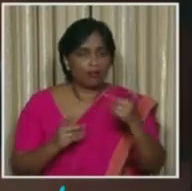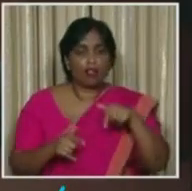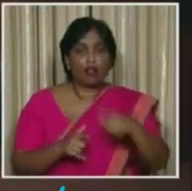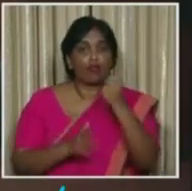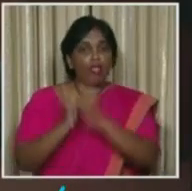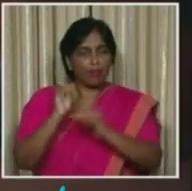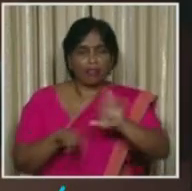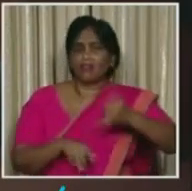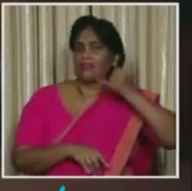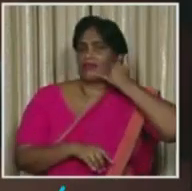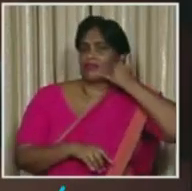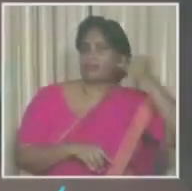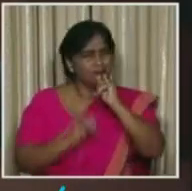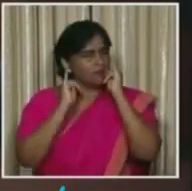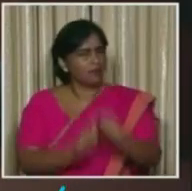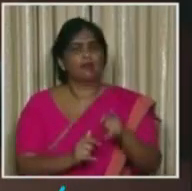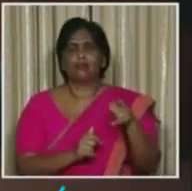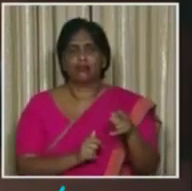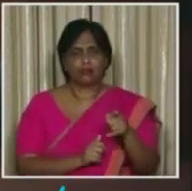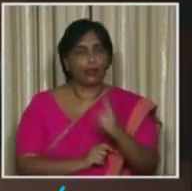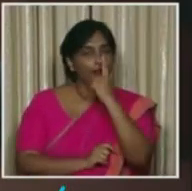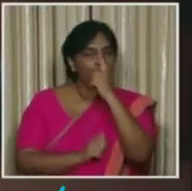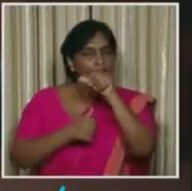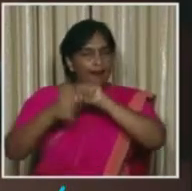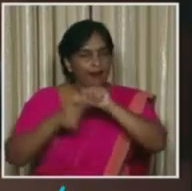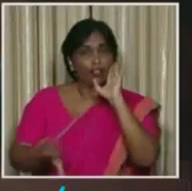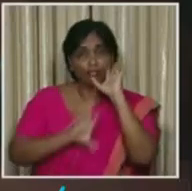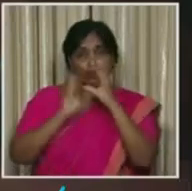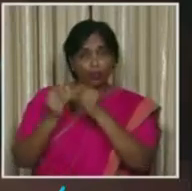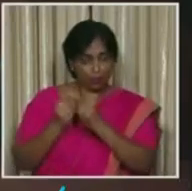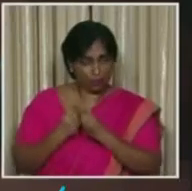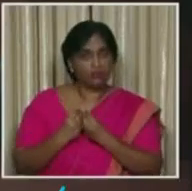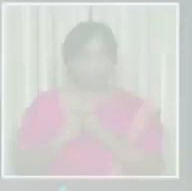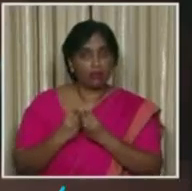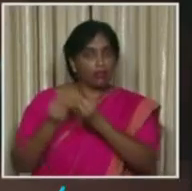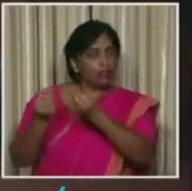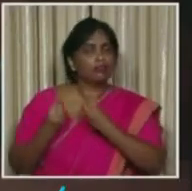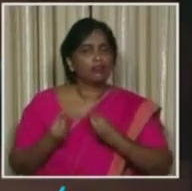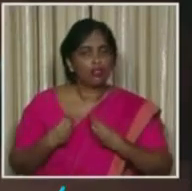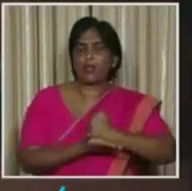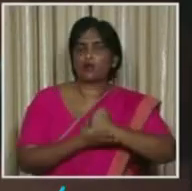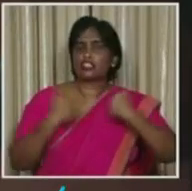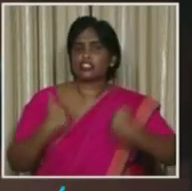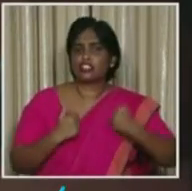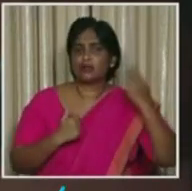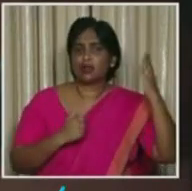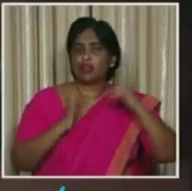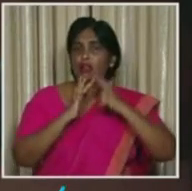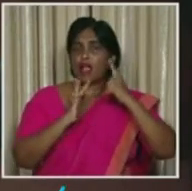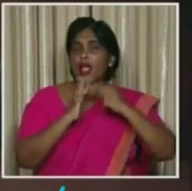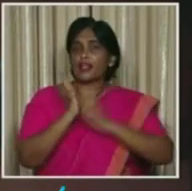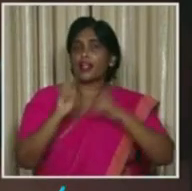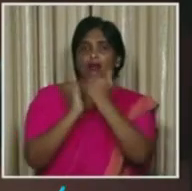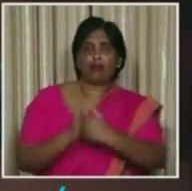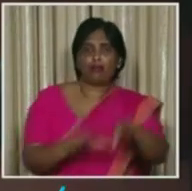අමාත්‍යවරයාට පුළුවන් ටෙලිෆෝන් කෝල් එකක් දාලා අහන්න මොකක්ද උනේ කියලා. එක ආයතනකින් එක දත්තයක් ඉල්ලනකොට ඒ දත්තය ලබා දෙන්න බැරි නම් නන්දලාල් කොහොමද ගිහිල්ලා ජාත්‍යන්තර මුල් ආරම්භවල